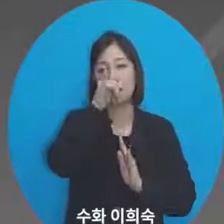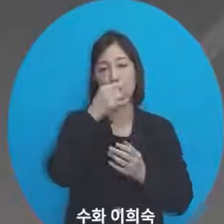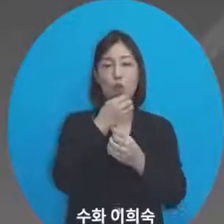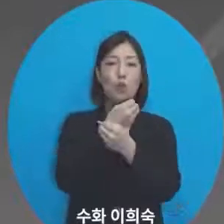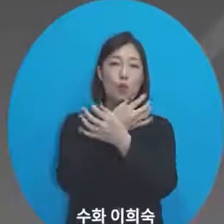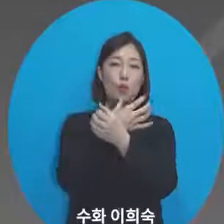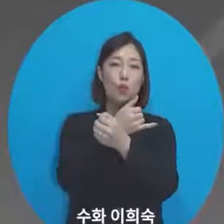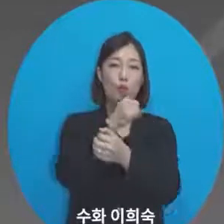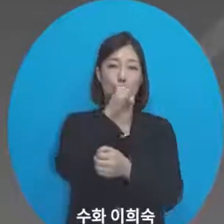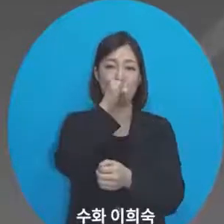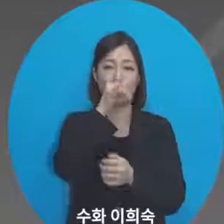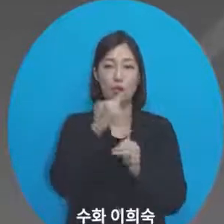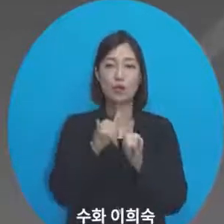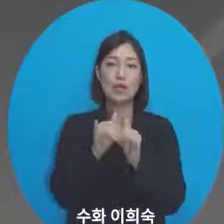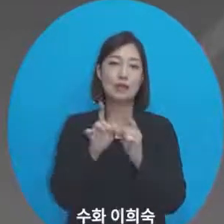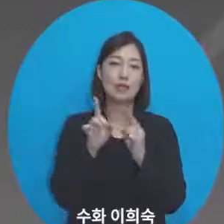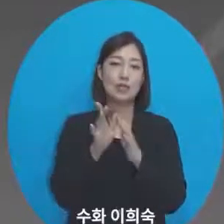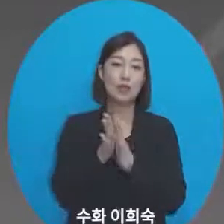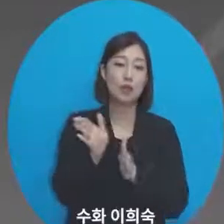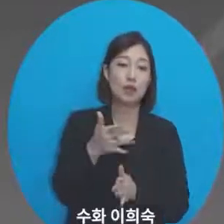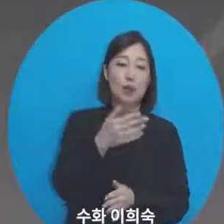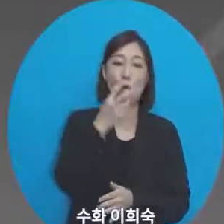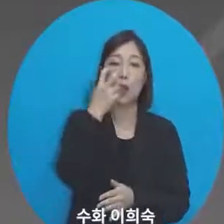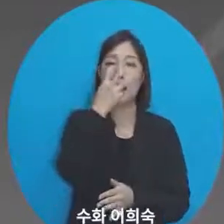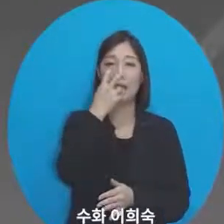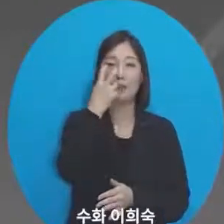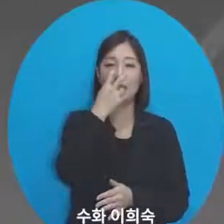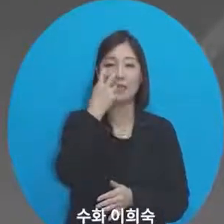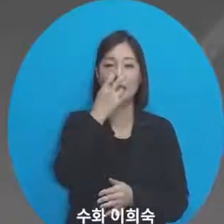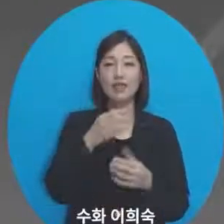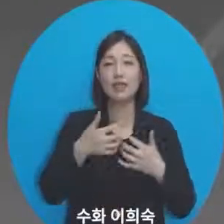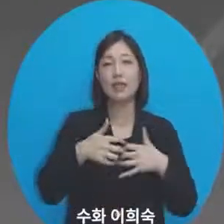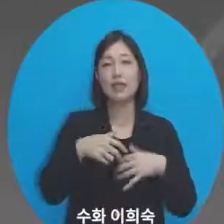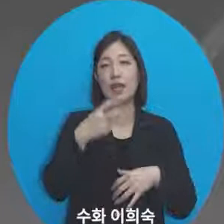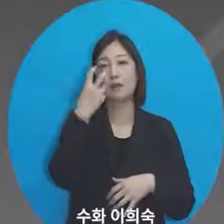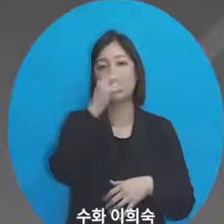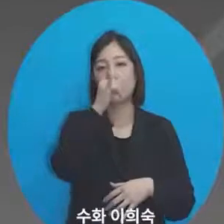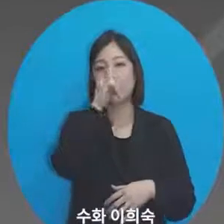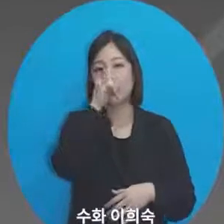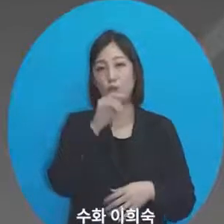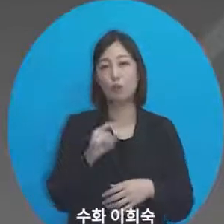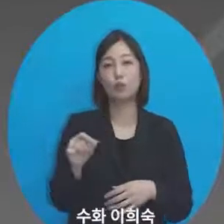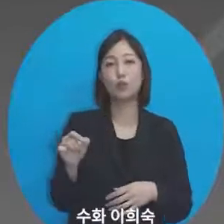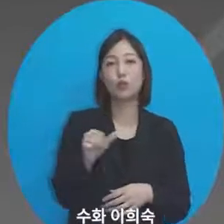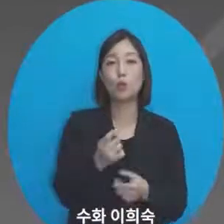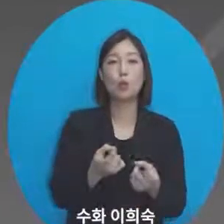무인 교통 단속 장비, 또 도로의 적색 포장, 과속 방지턱,